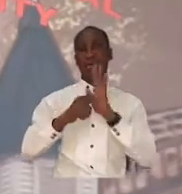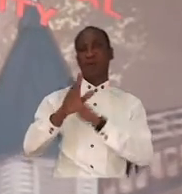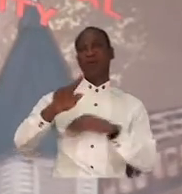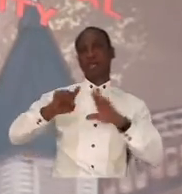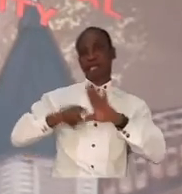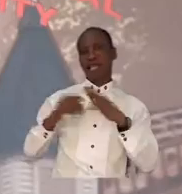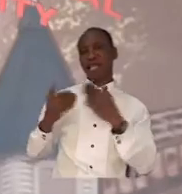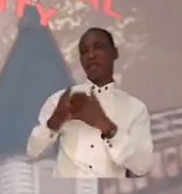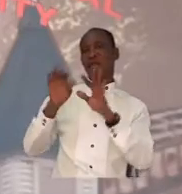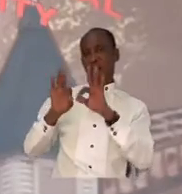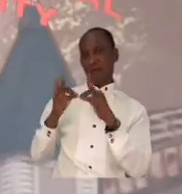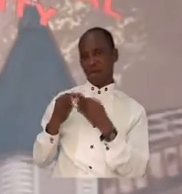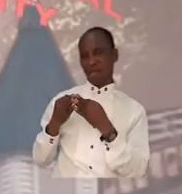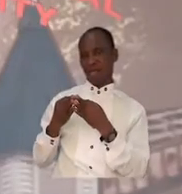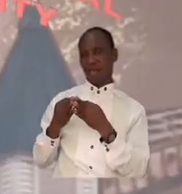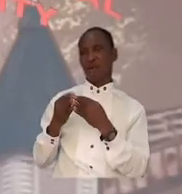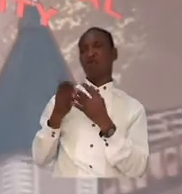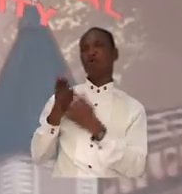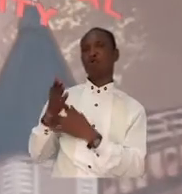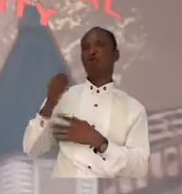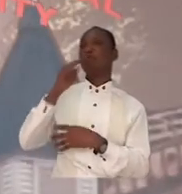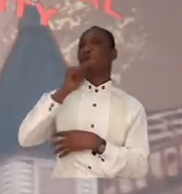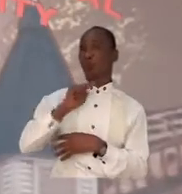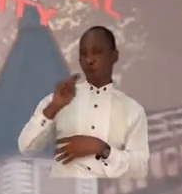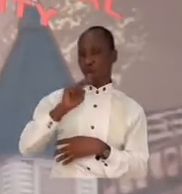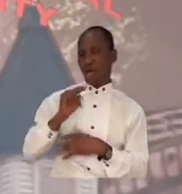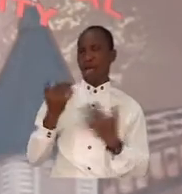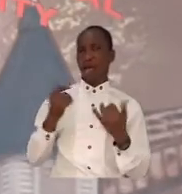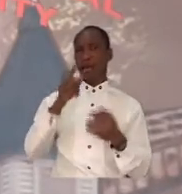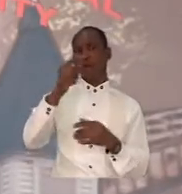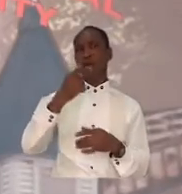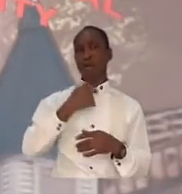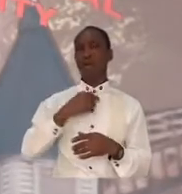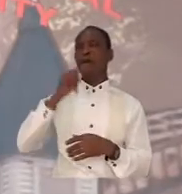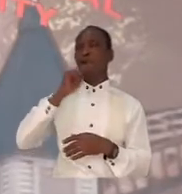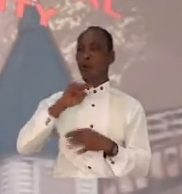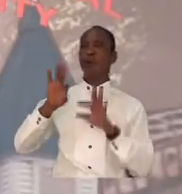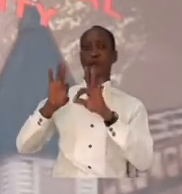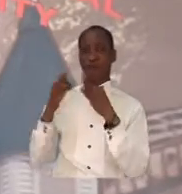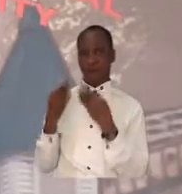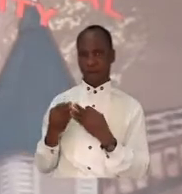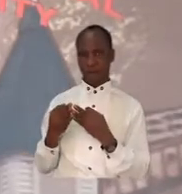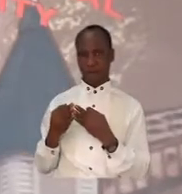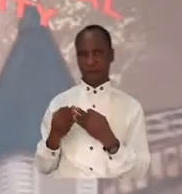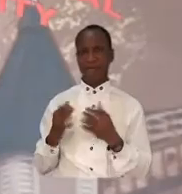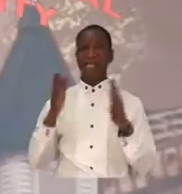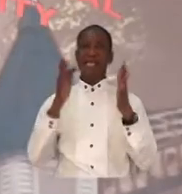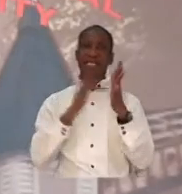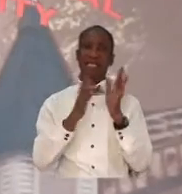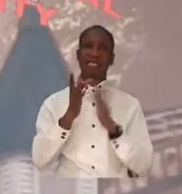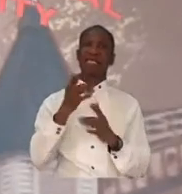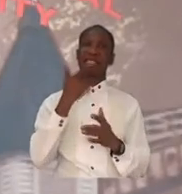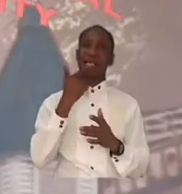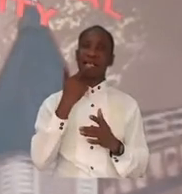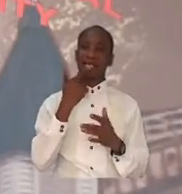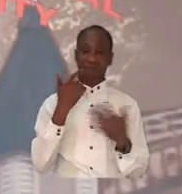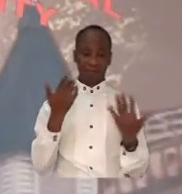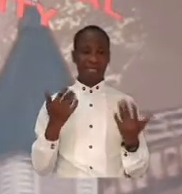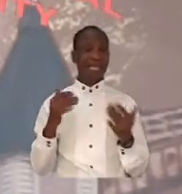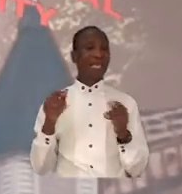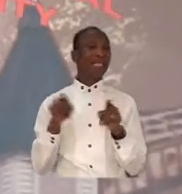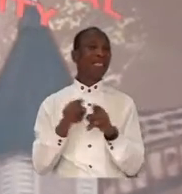abeye Noa asefo nso bi na Yesu Kristo aka osise de ye Noa mre no se nipa tena ase ware ye didi